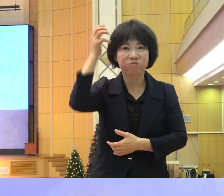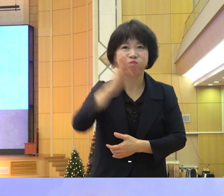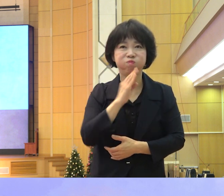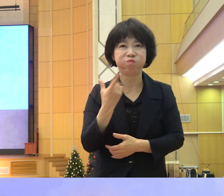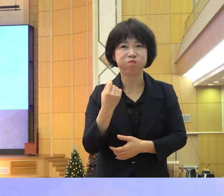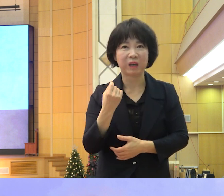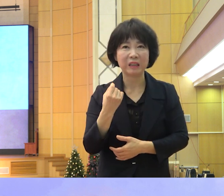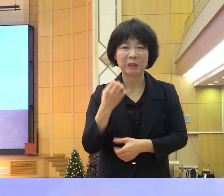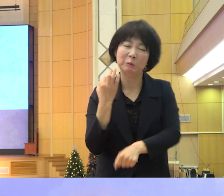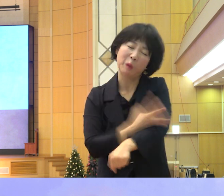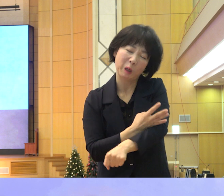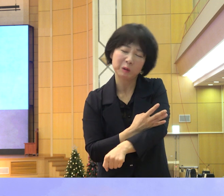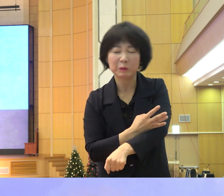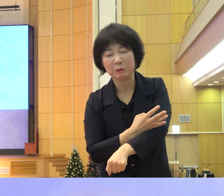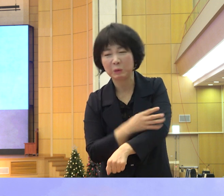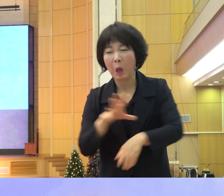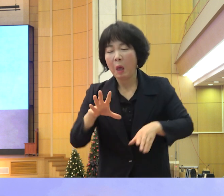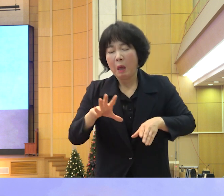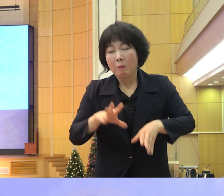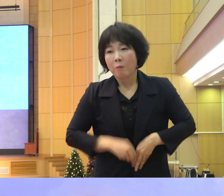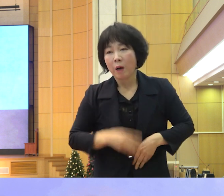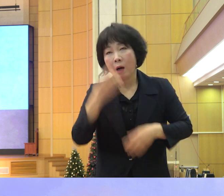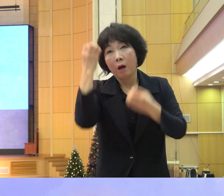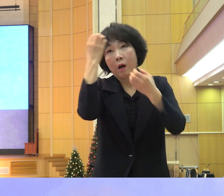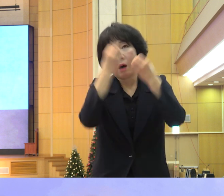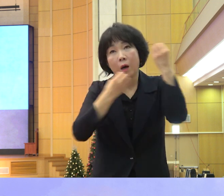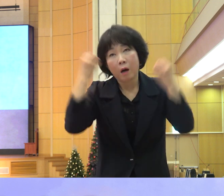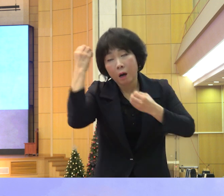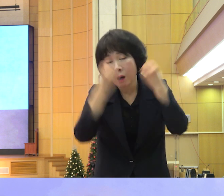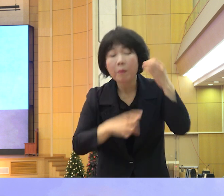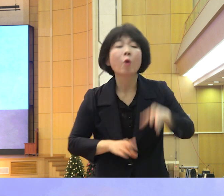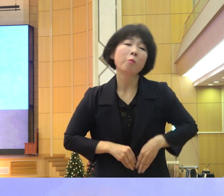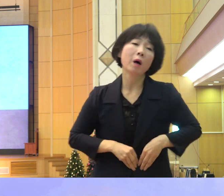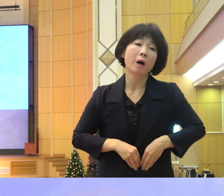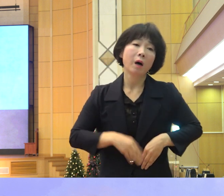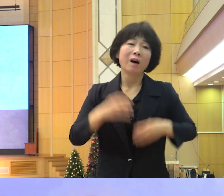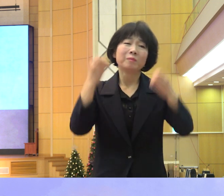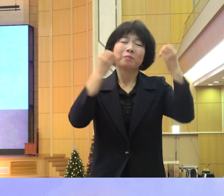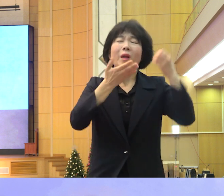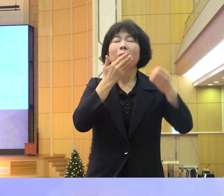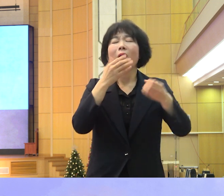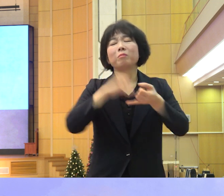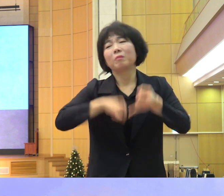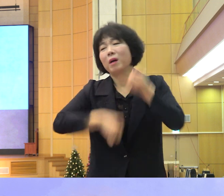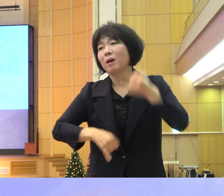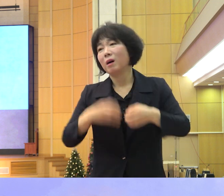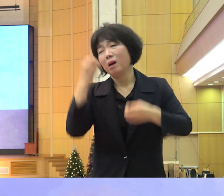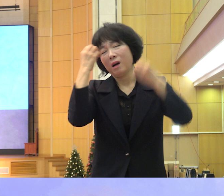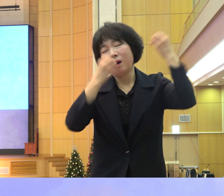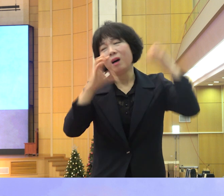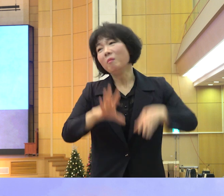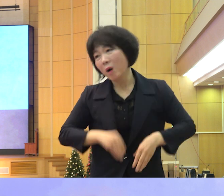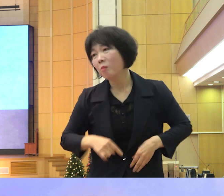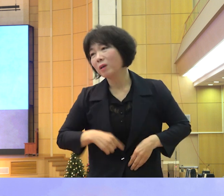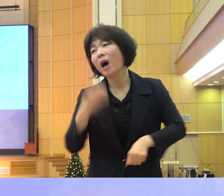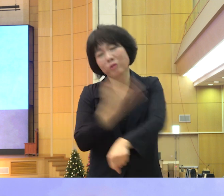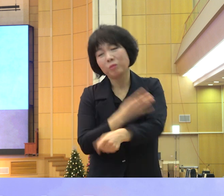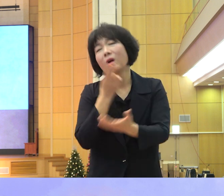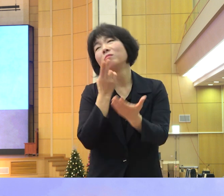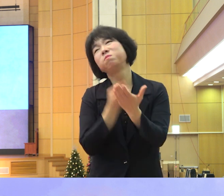이제 배고픈데 뭐 할 게 없잖아. 배고플 때 누워있는 게 제일 상책이더라고. 누워서 눈 감고 가만히